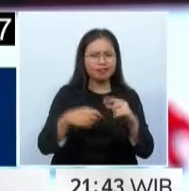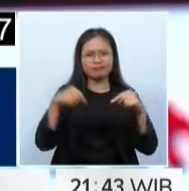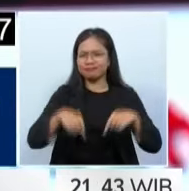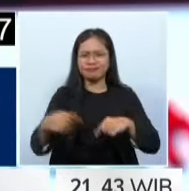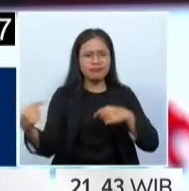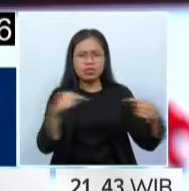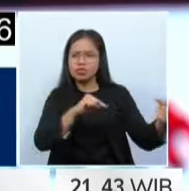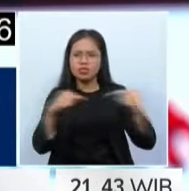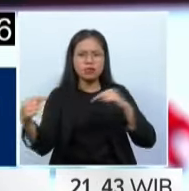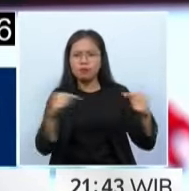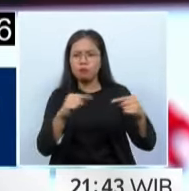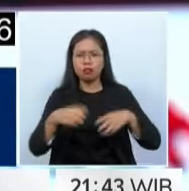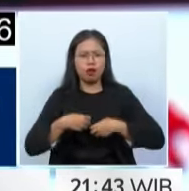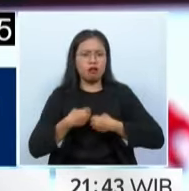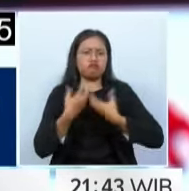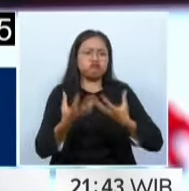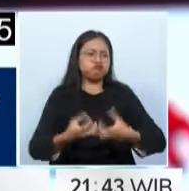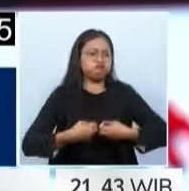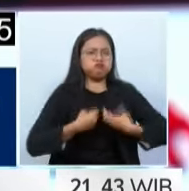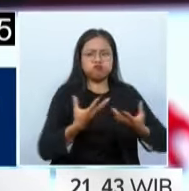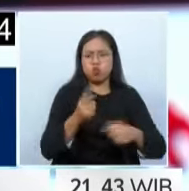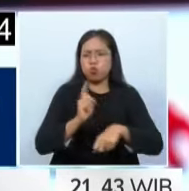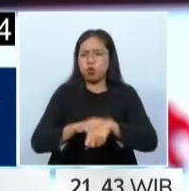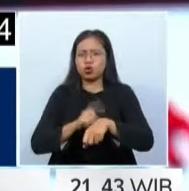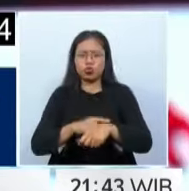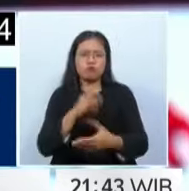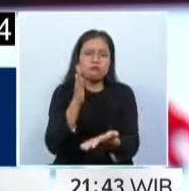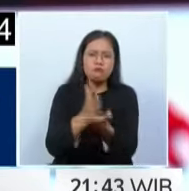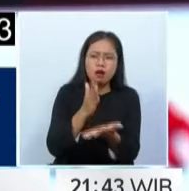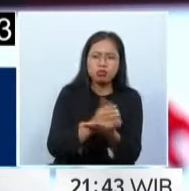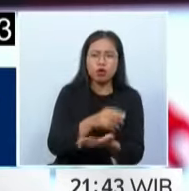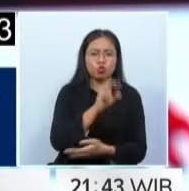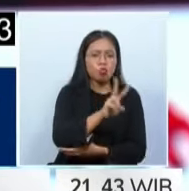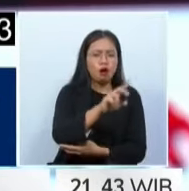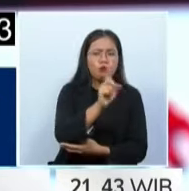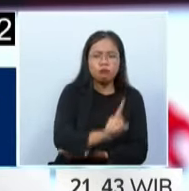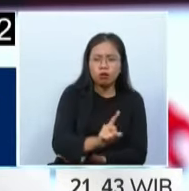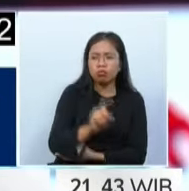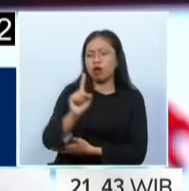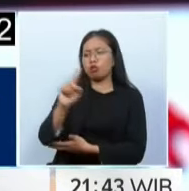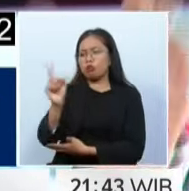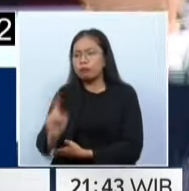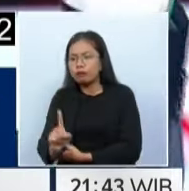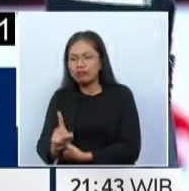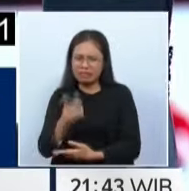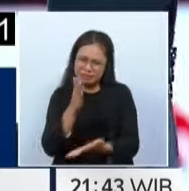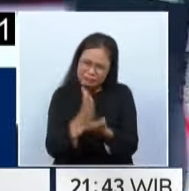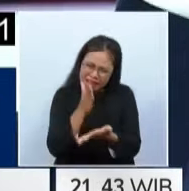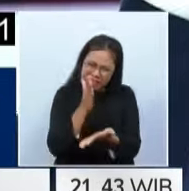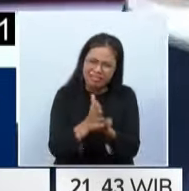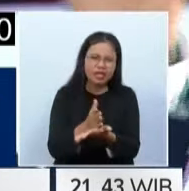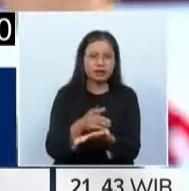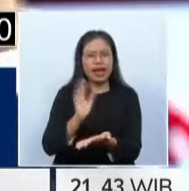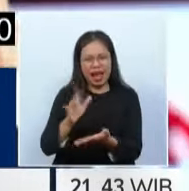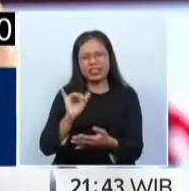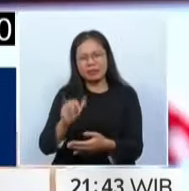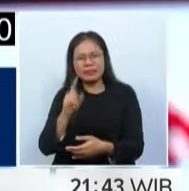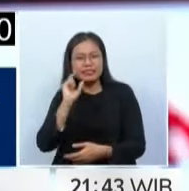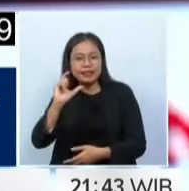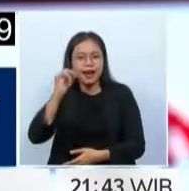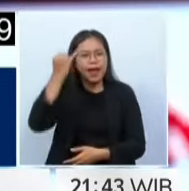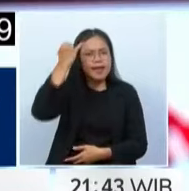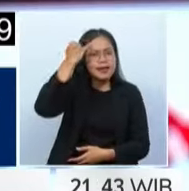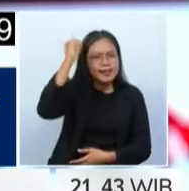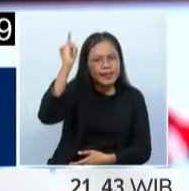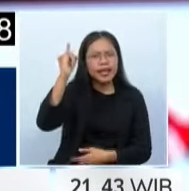berbicara di forum Global 2 menit 3 menit itulah waktunya tapi di situ seninya Bagaimana Kompleks gagasan Kompleks